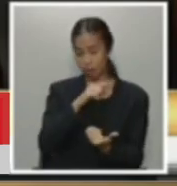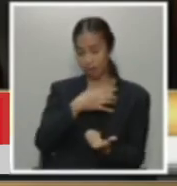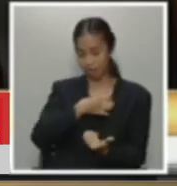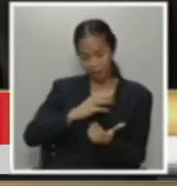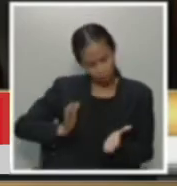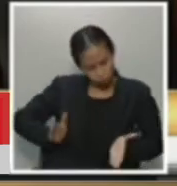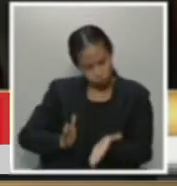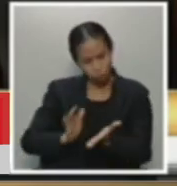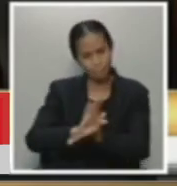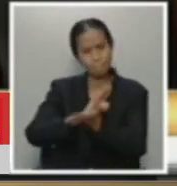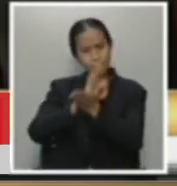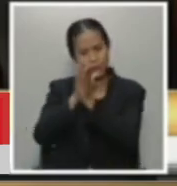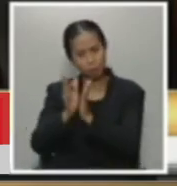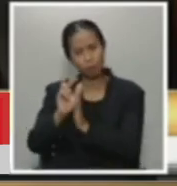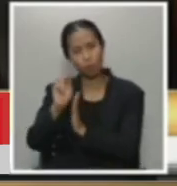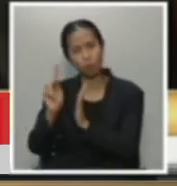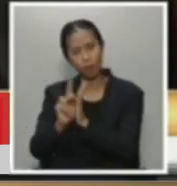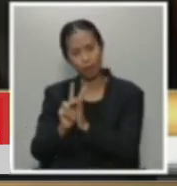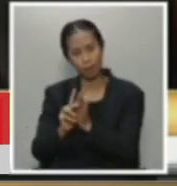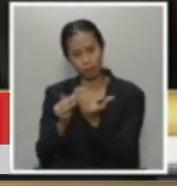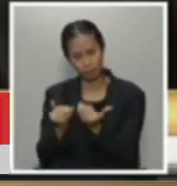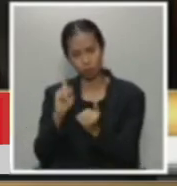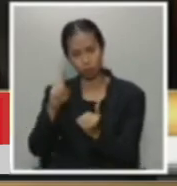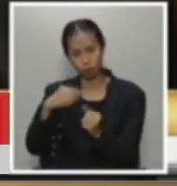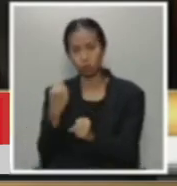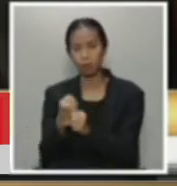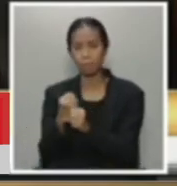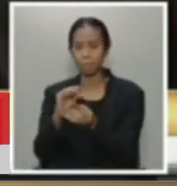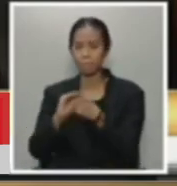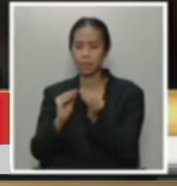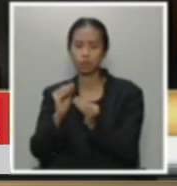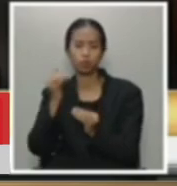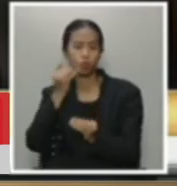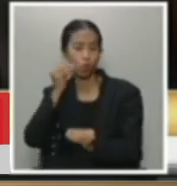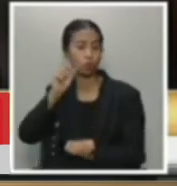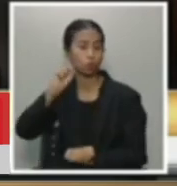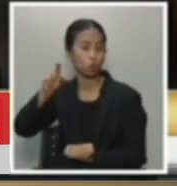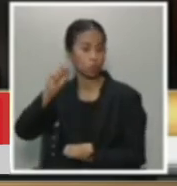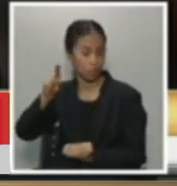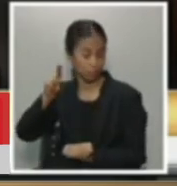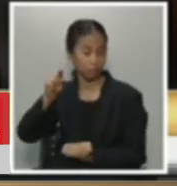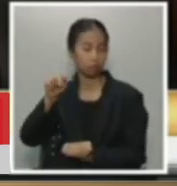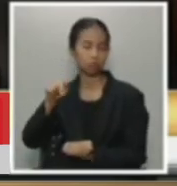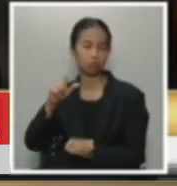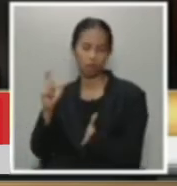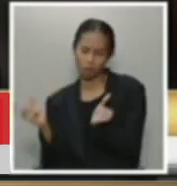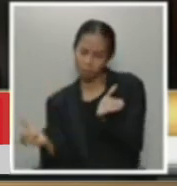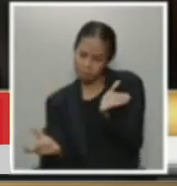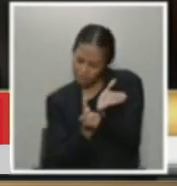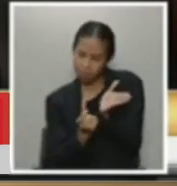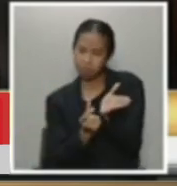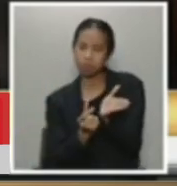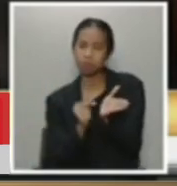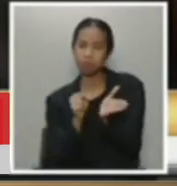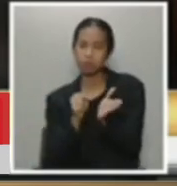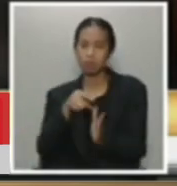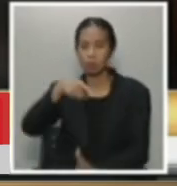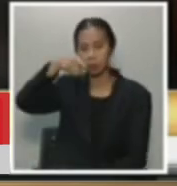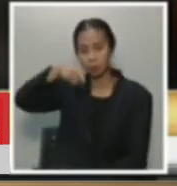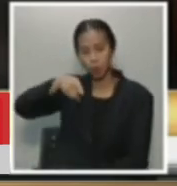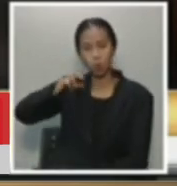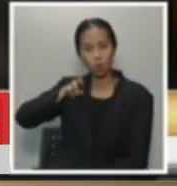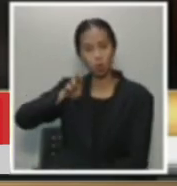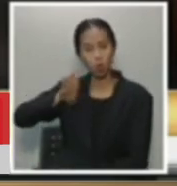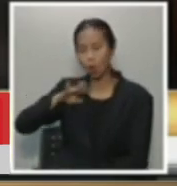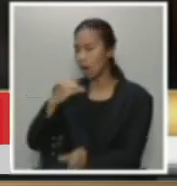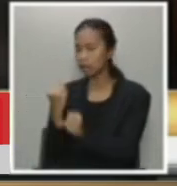ราควรจะยกร่างหมายเลขนี้เป็นพระราชบัญญัติหมายเลขฉุกเฉินแห่งชาตินะครับขึ้นมาเลยนะครับหรือเรียกว่าเป็นพรบ191ขึ้นมาเลยนะ